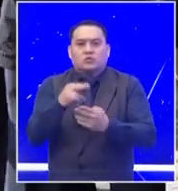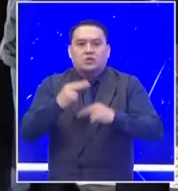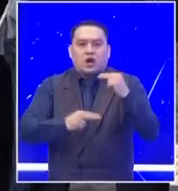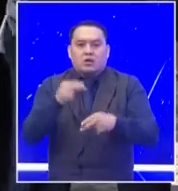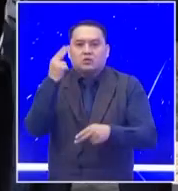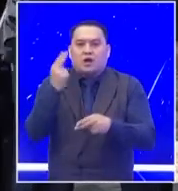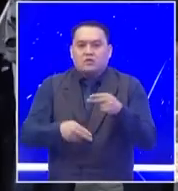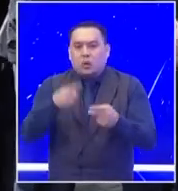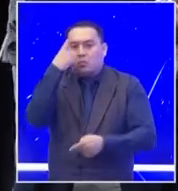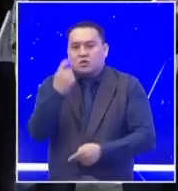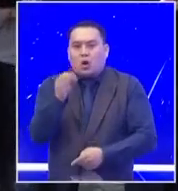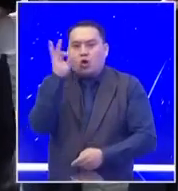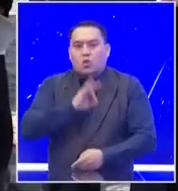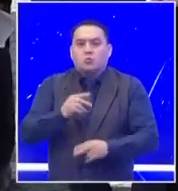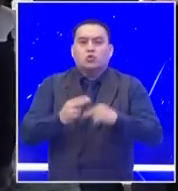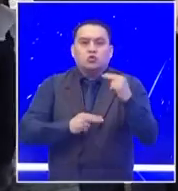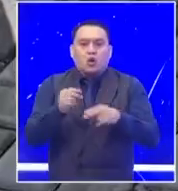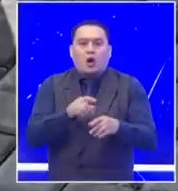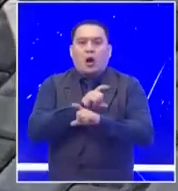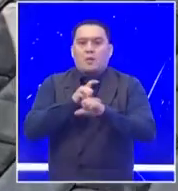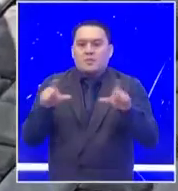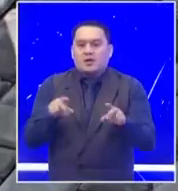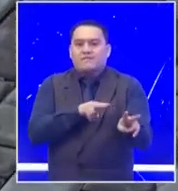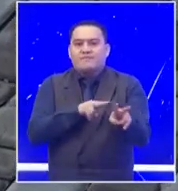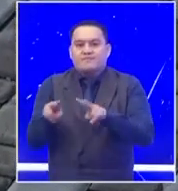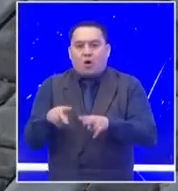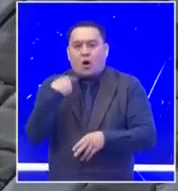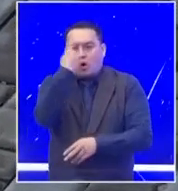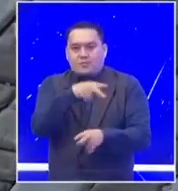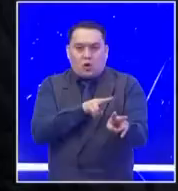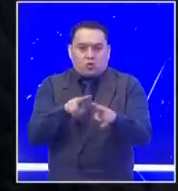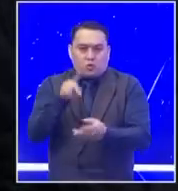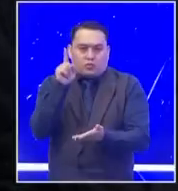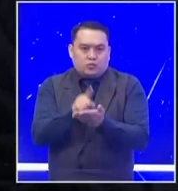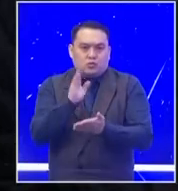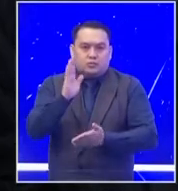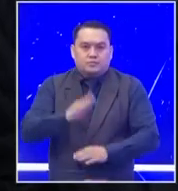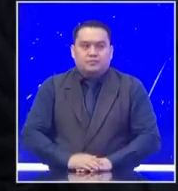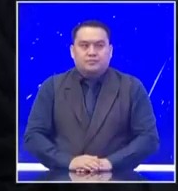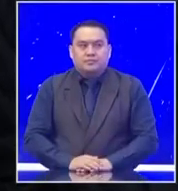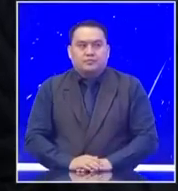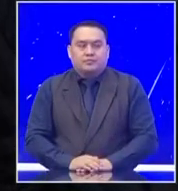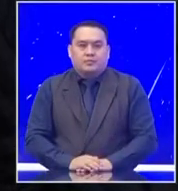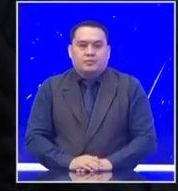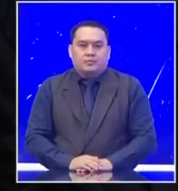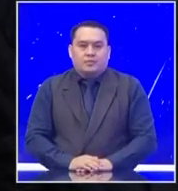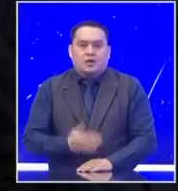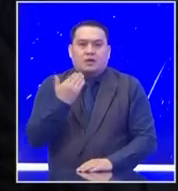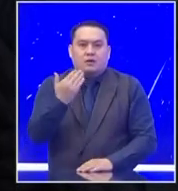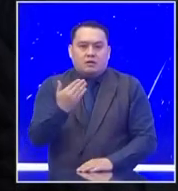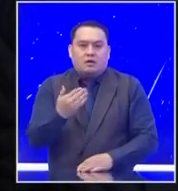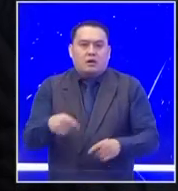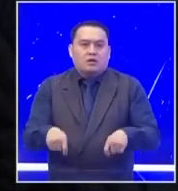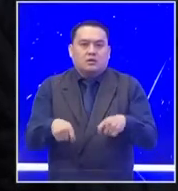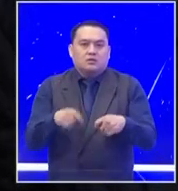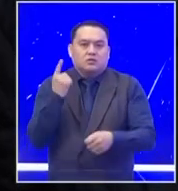работ и предупредил о том, что данный строящийся объект находится под его неусыпным контролем. Слушай, брак я вам не разрешу здесь